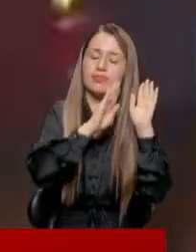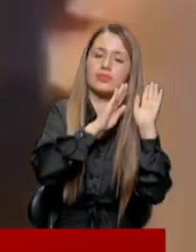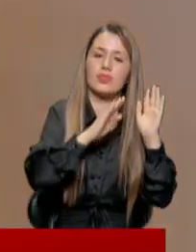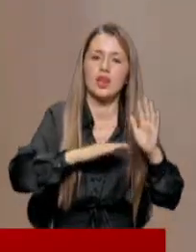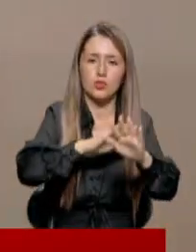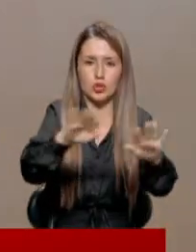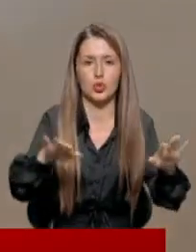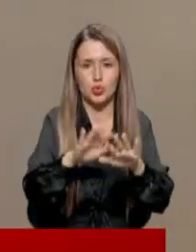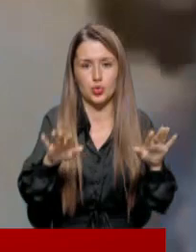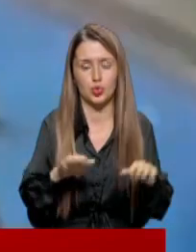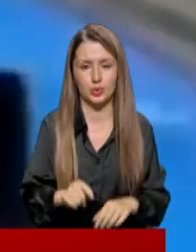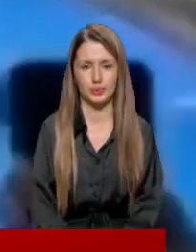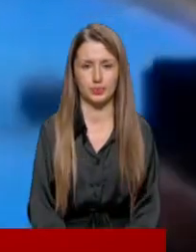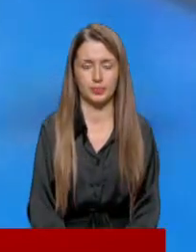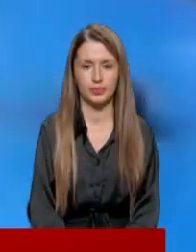yüzdü.